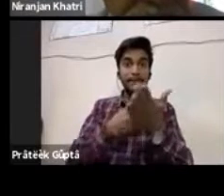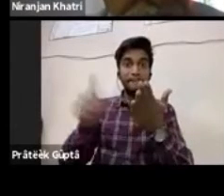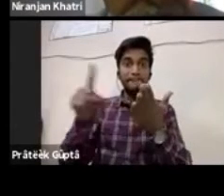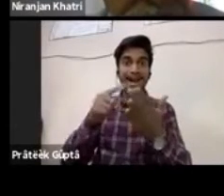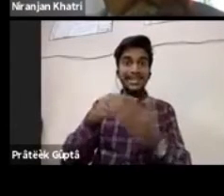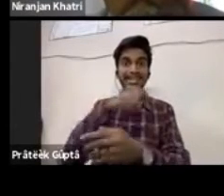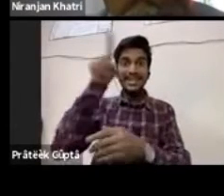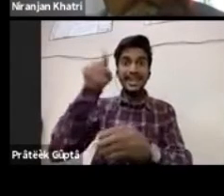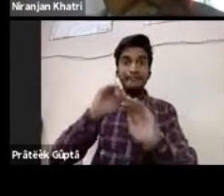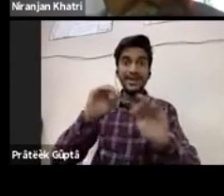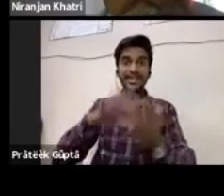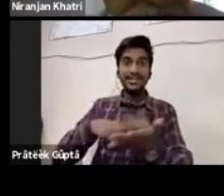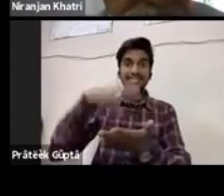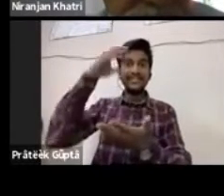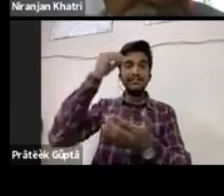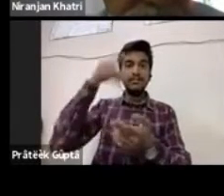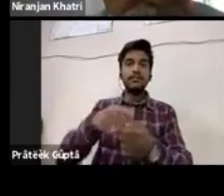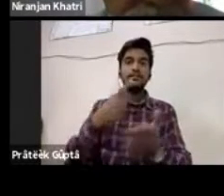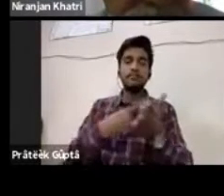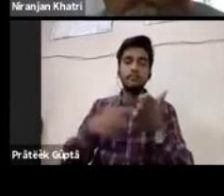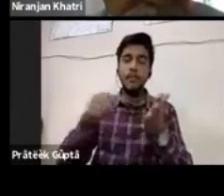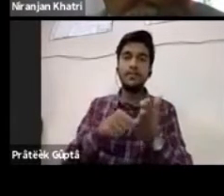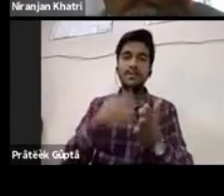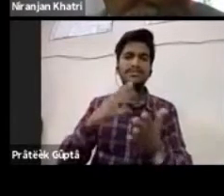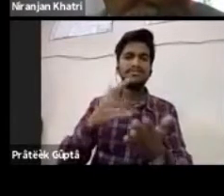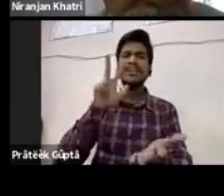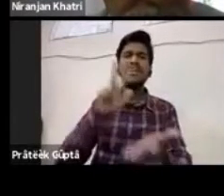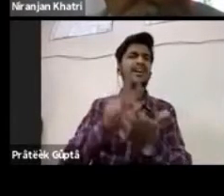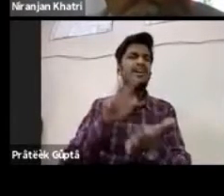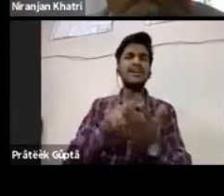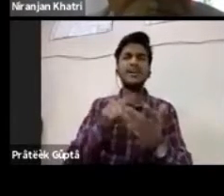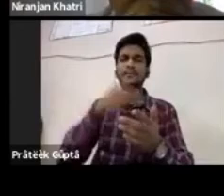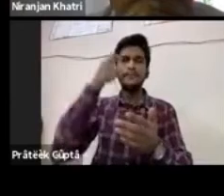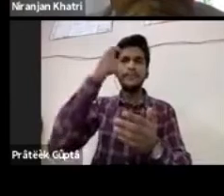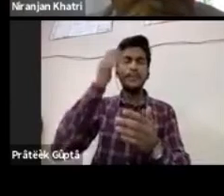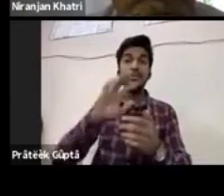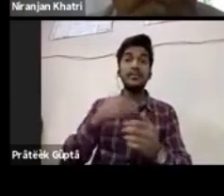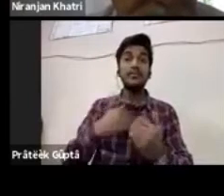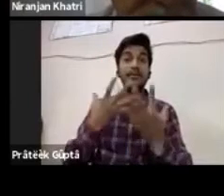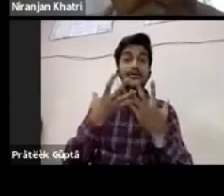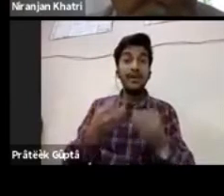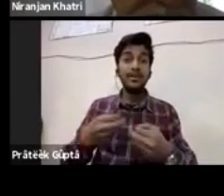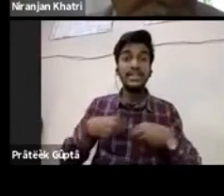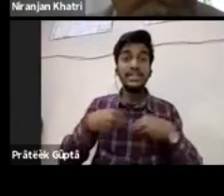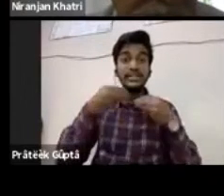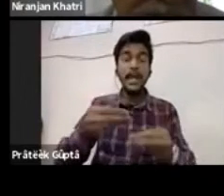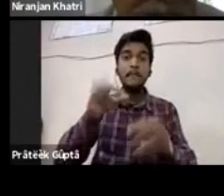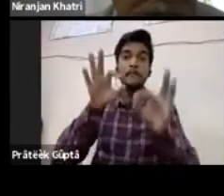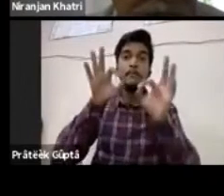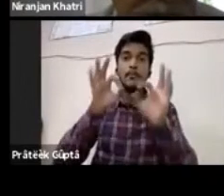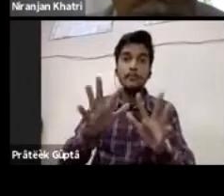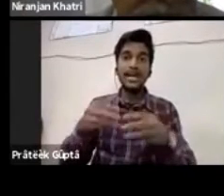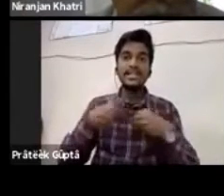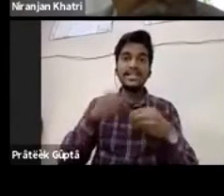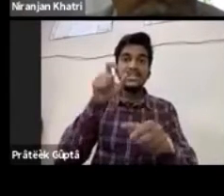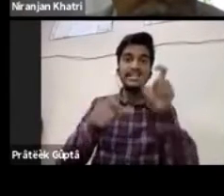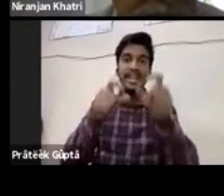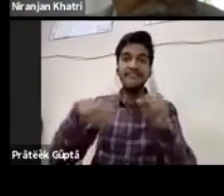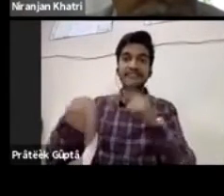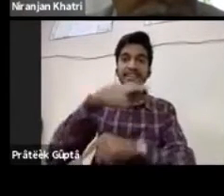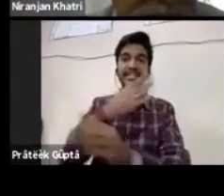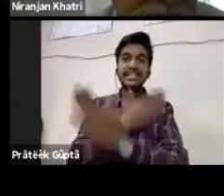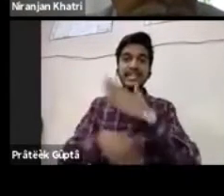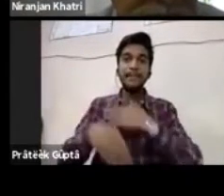पॉसिबल हो हमें जो कानूनों को लागू करने वाले अधिकारी हैं, एजेंसीज हैं, उनको